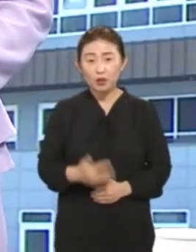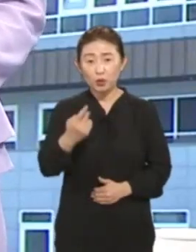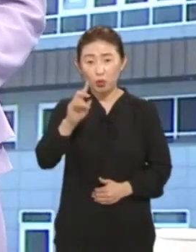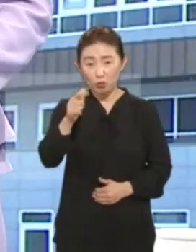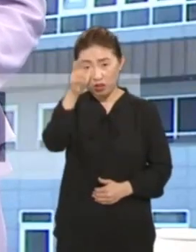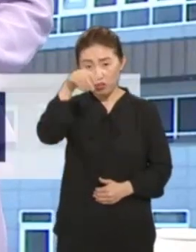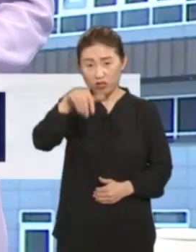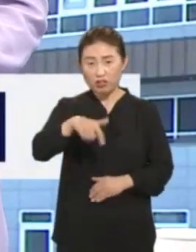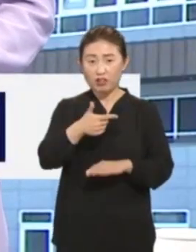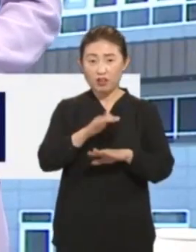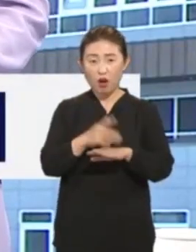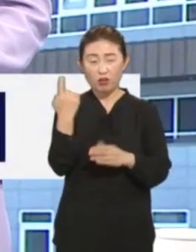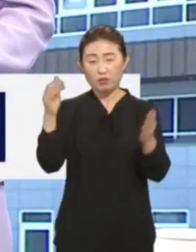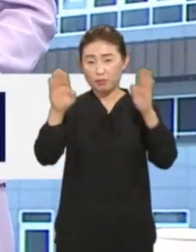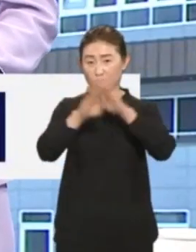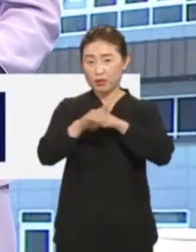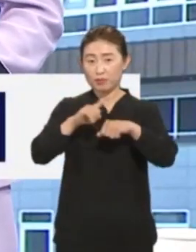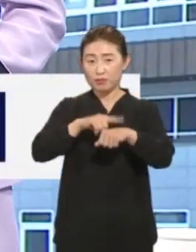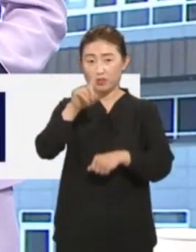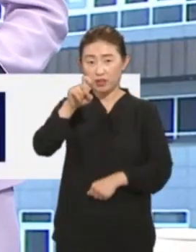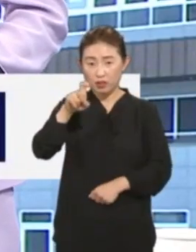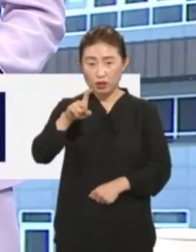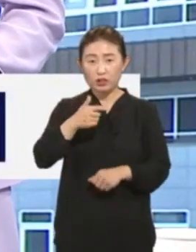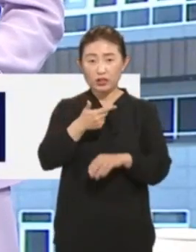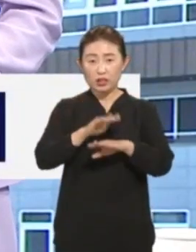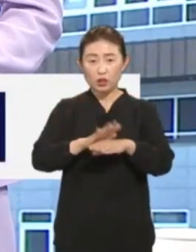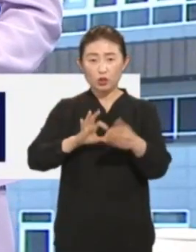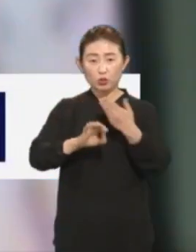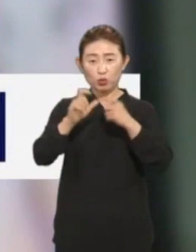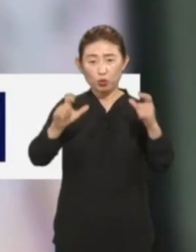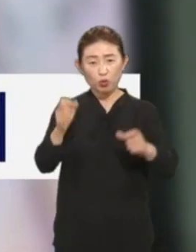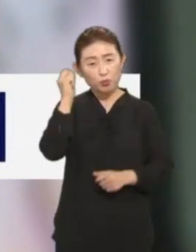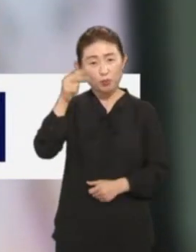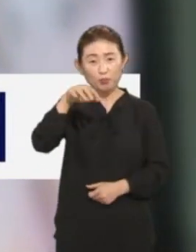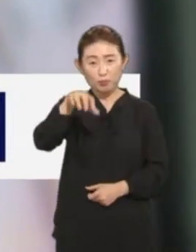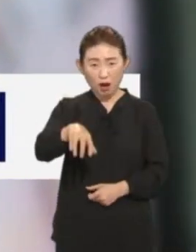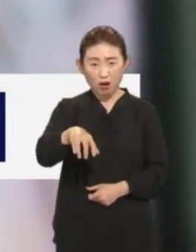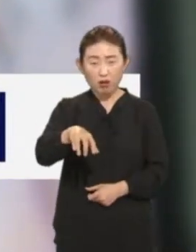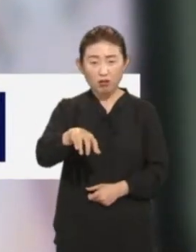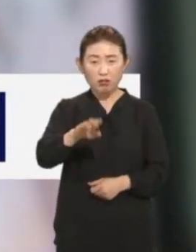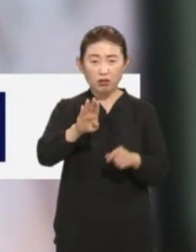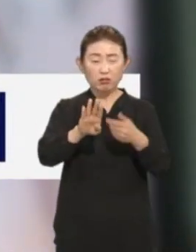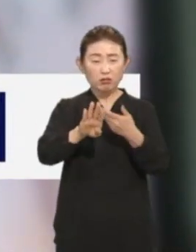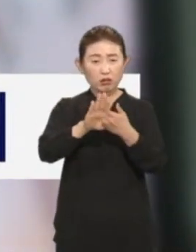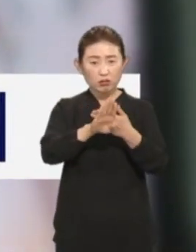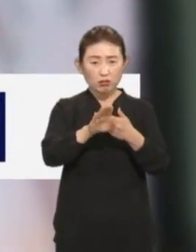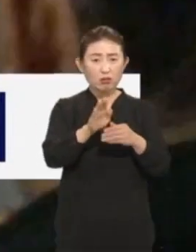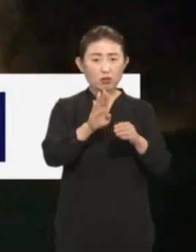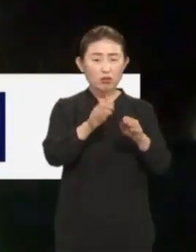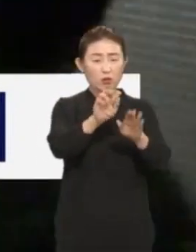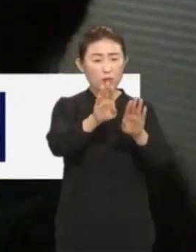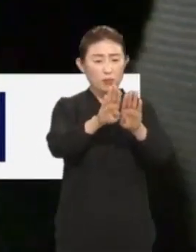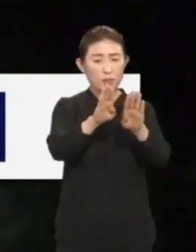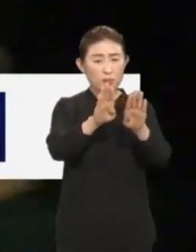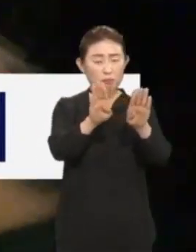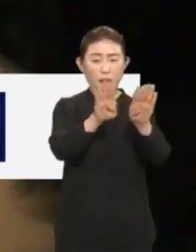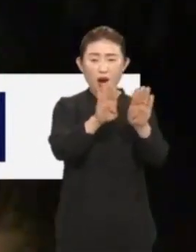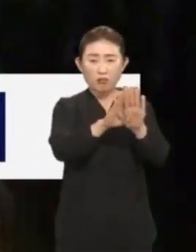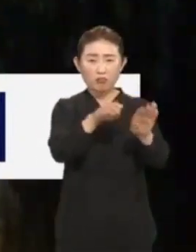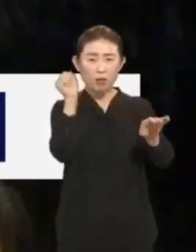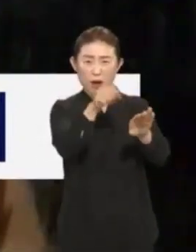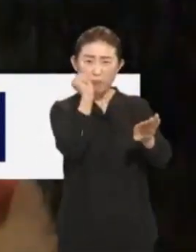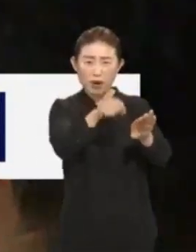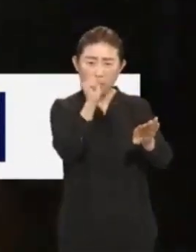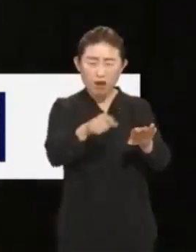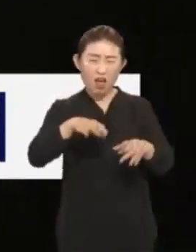대전동부경찰서는 어젯밤 11시쯤 대전 동구 용전동의 한 모텔에서 다른 객실 문을 두드리고 소리를 지르는